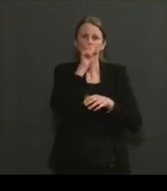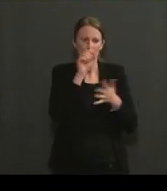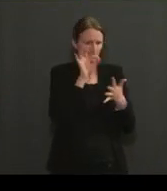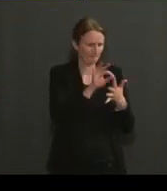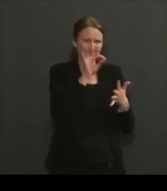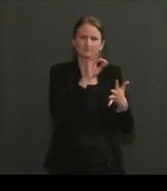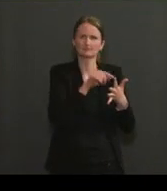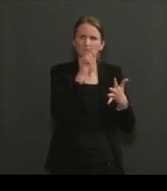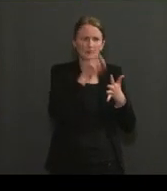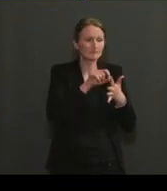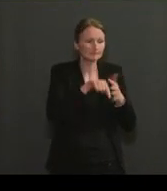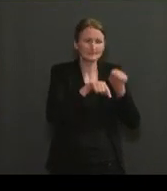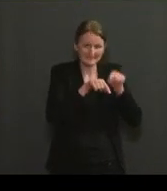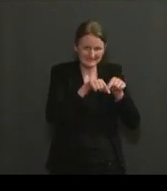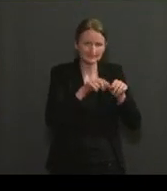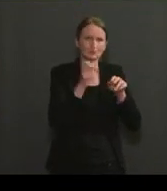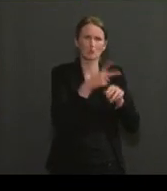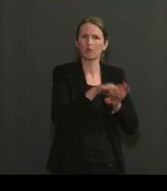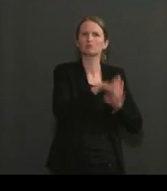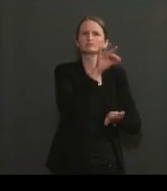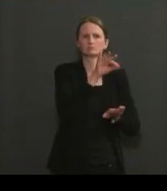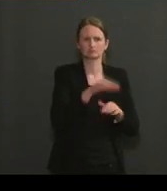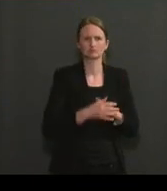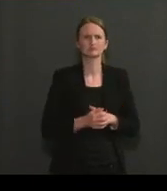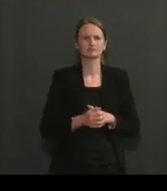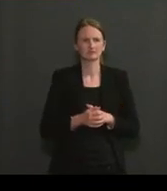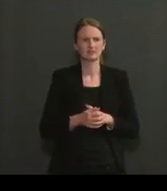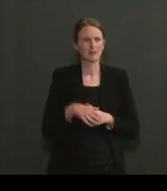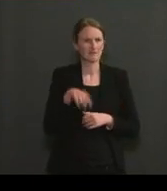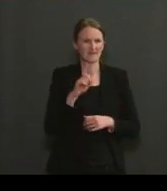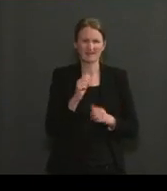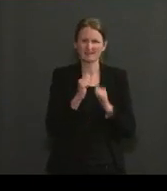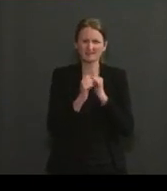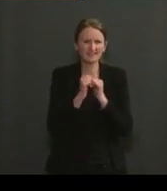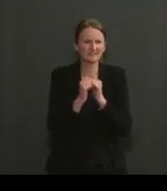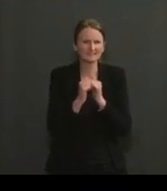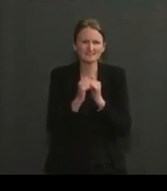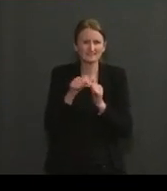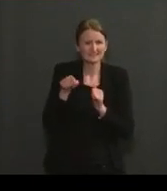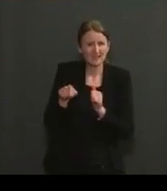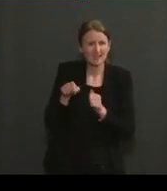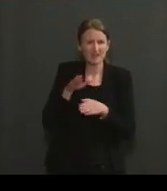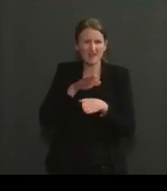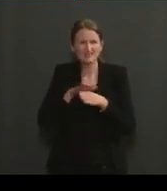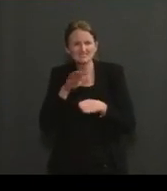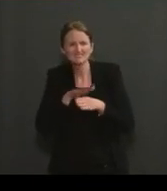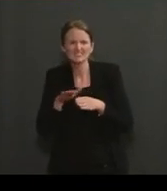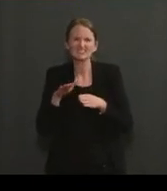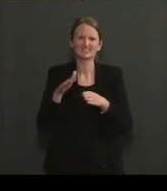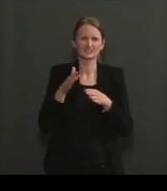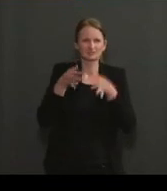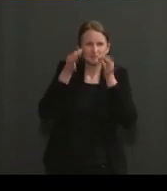puisque finalement il ne dit pas si vous êtes contagieux et à risque pour les autres, il ne dit pas si vous devez vous mettre en